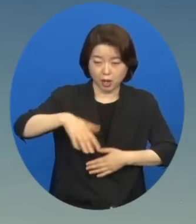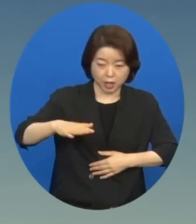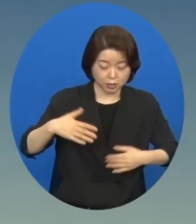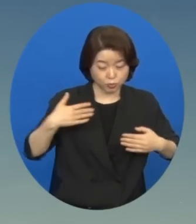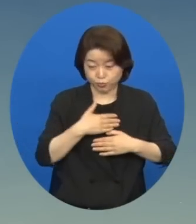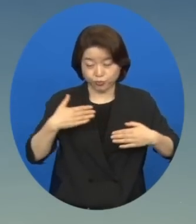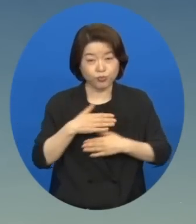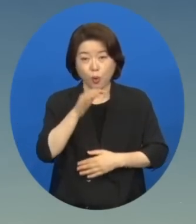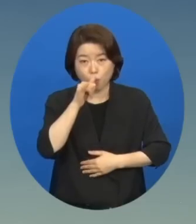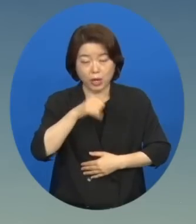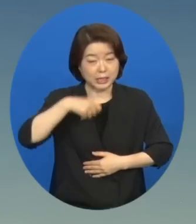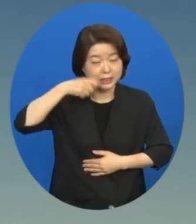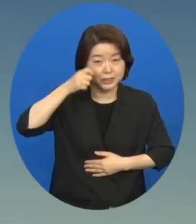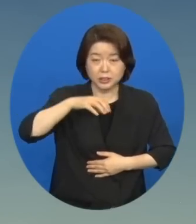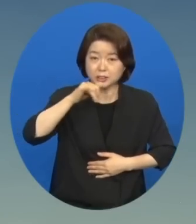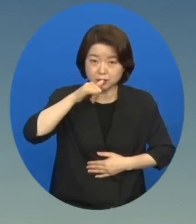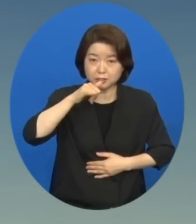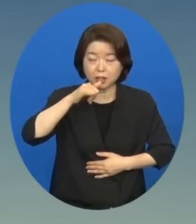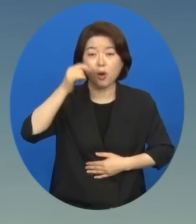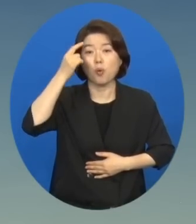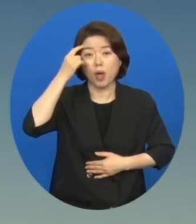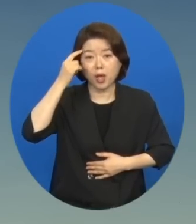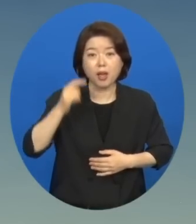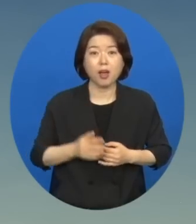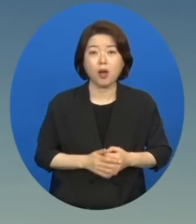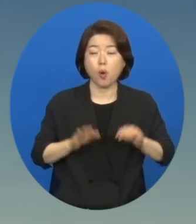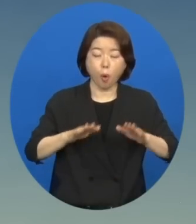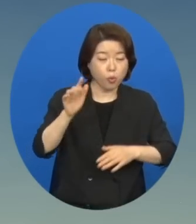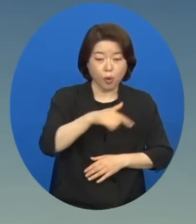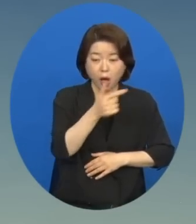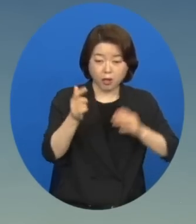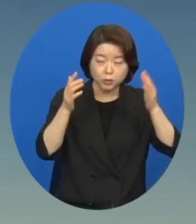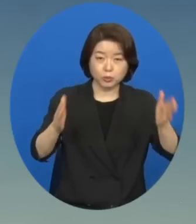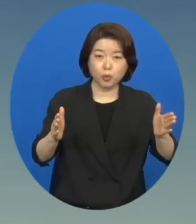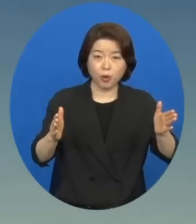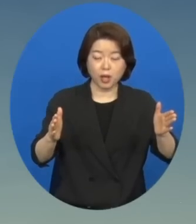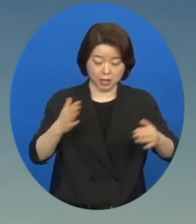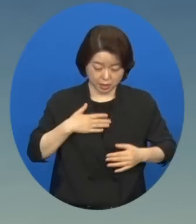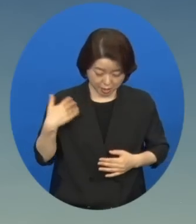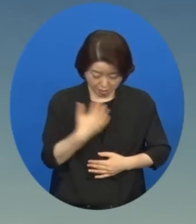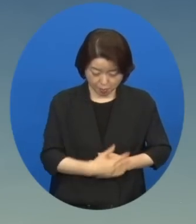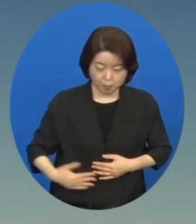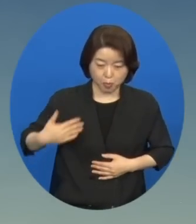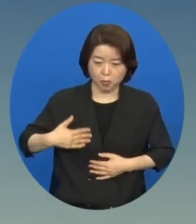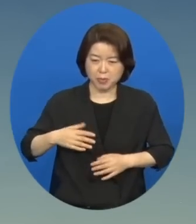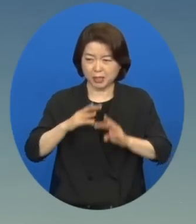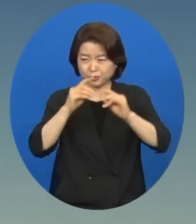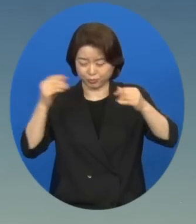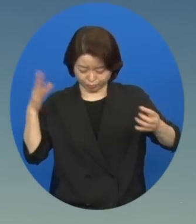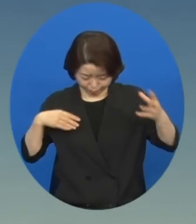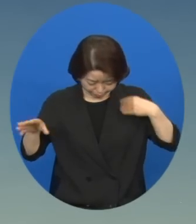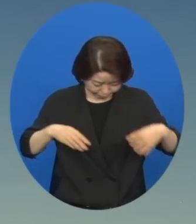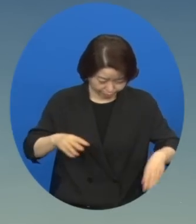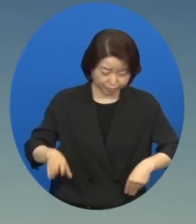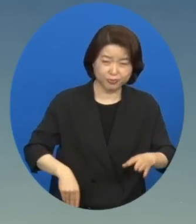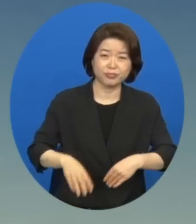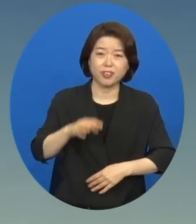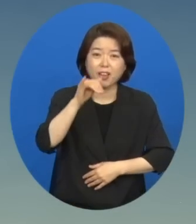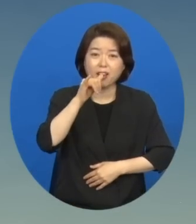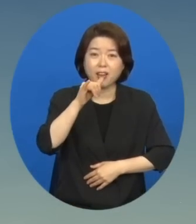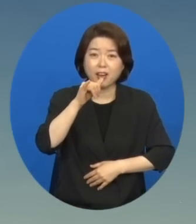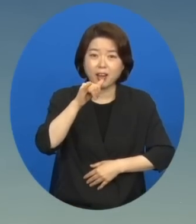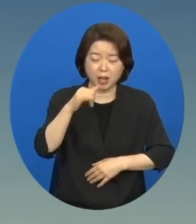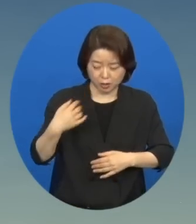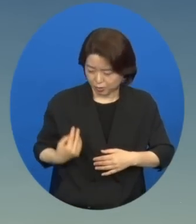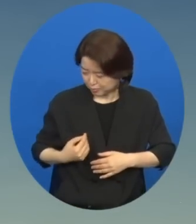거죠. 양치질 하실 거죠. 왜냐하면 오늘 하루 살면서 우리 몸에 먼지 묻었잖아요.